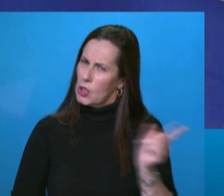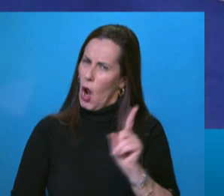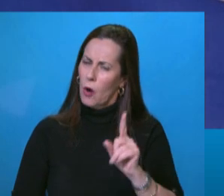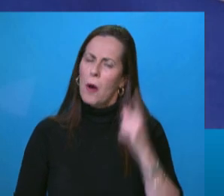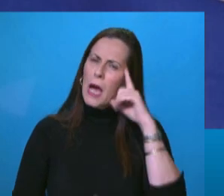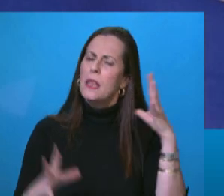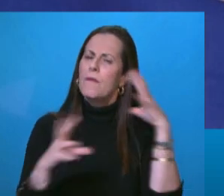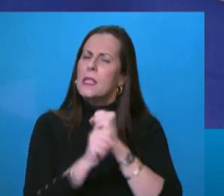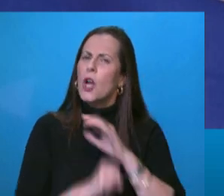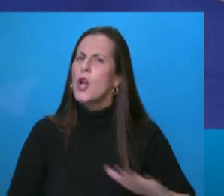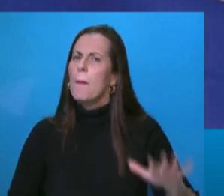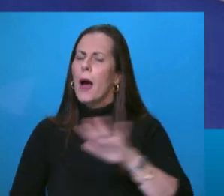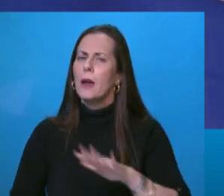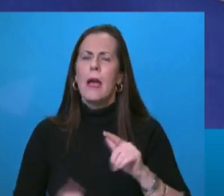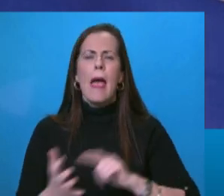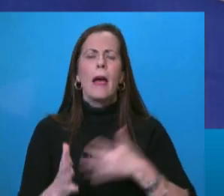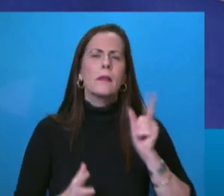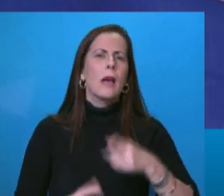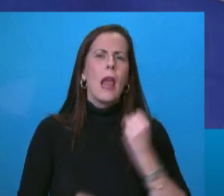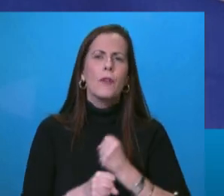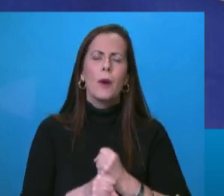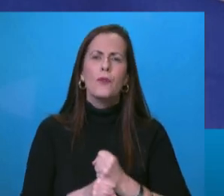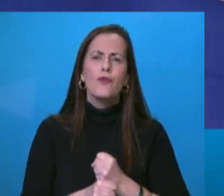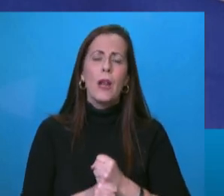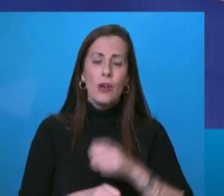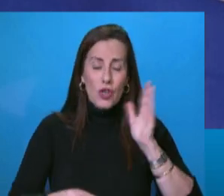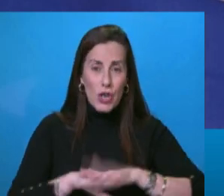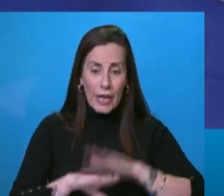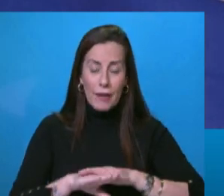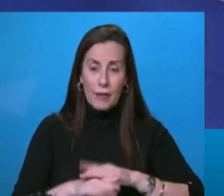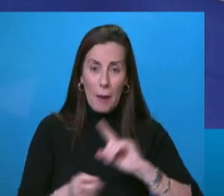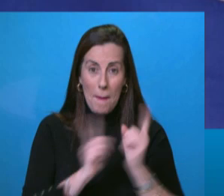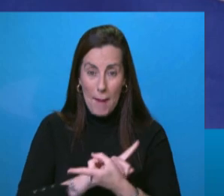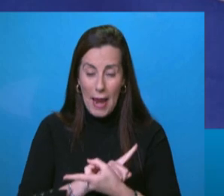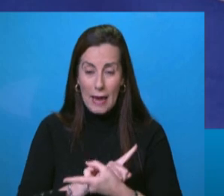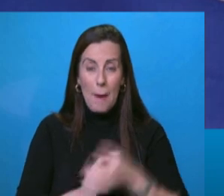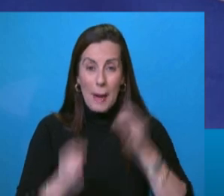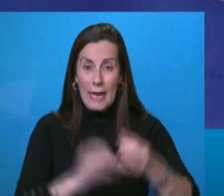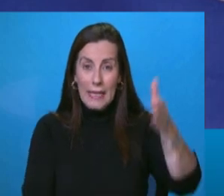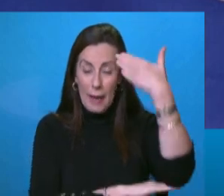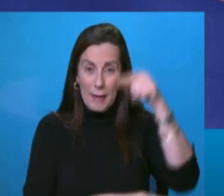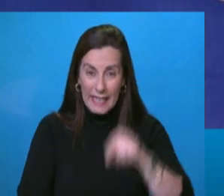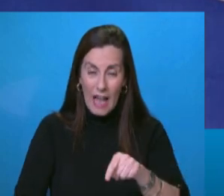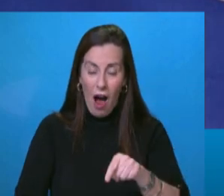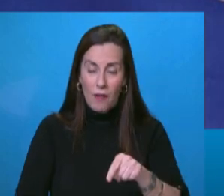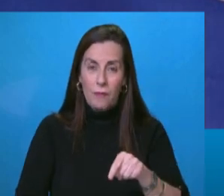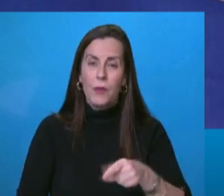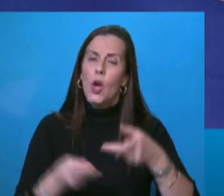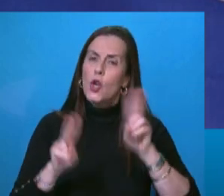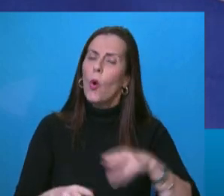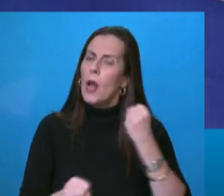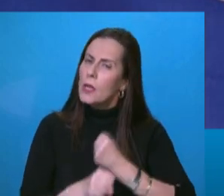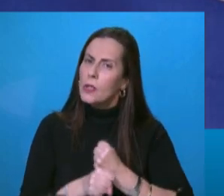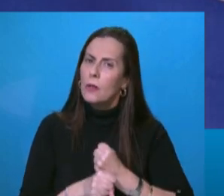בתפיסה מערכתית באשר לדרך בה יש לפעול כדי להבטיח שתפקיד ממלא מקום הפרקליט, פרקליט המדינה, יוכל למלא את